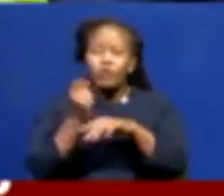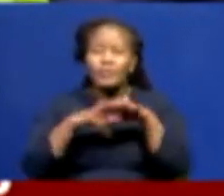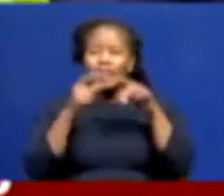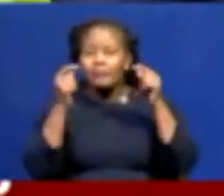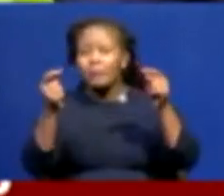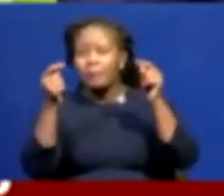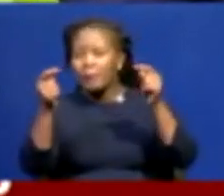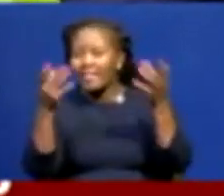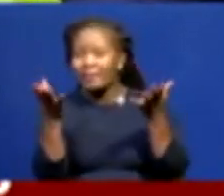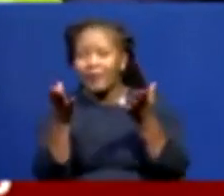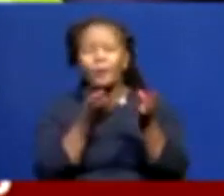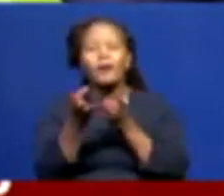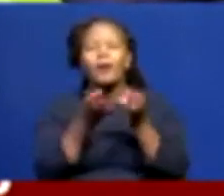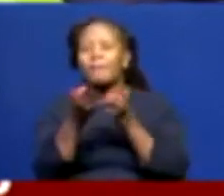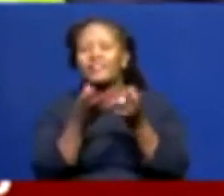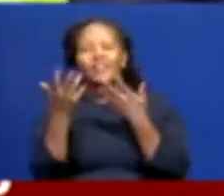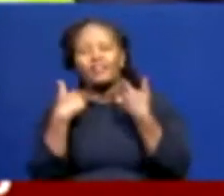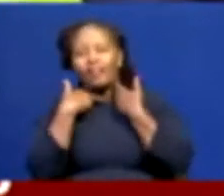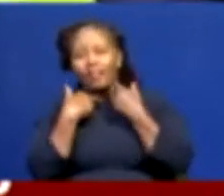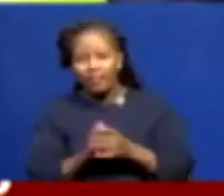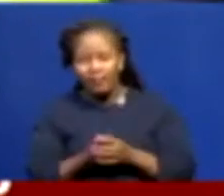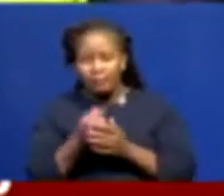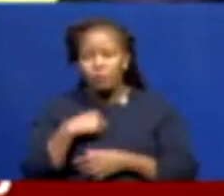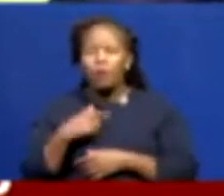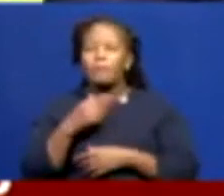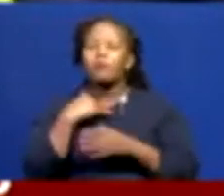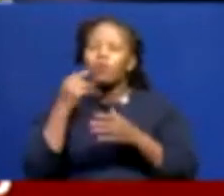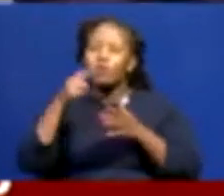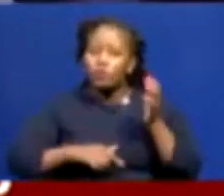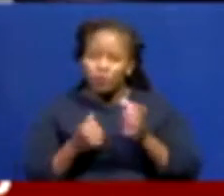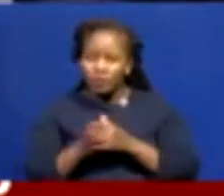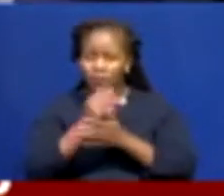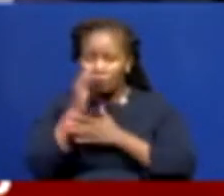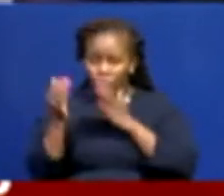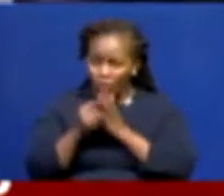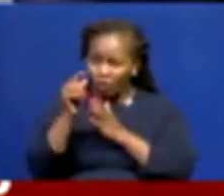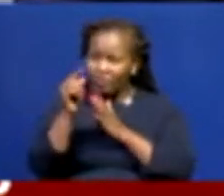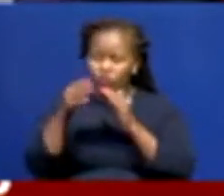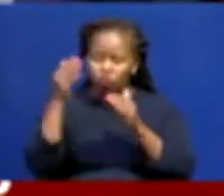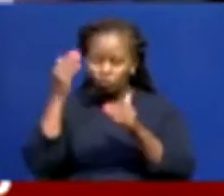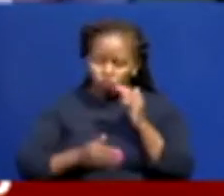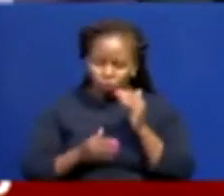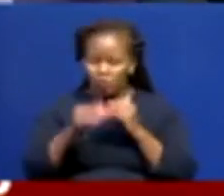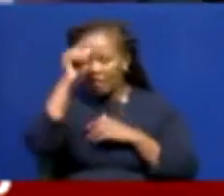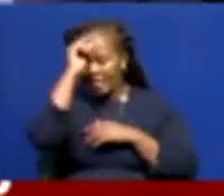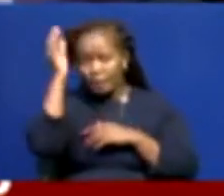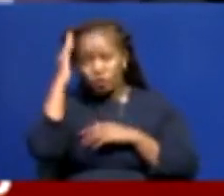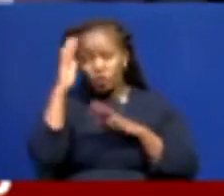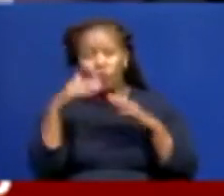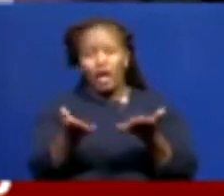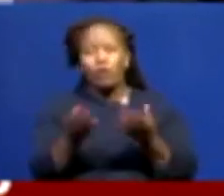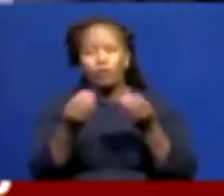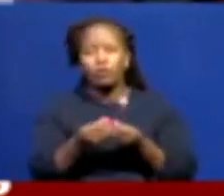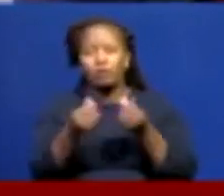ikiingia, biashara zetu ndio inapotea. Ningeomba sana hiyo yote iishe na serikali ijue vile itaisha kwa